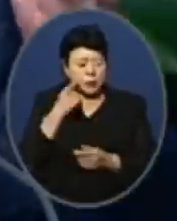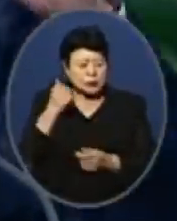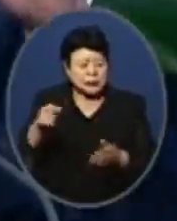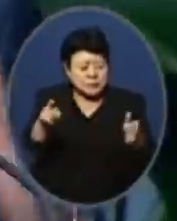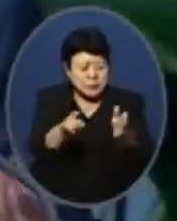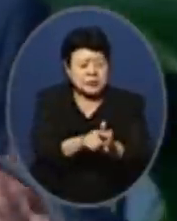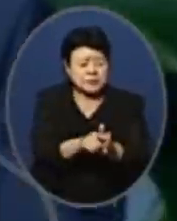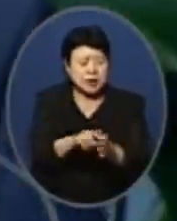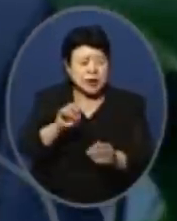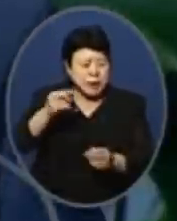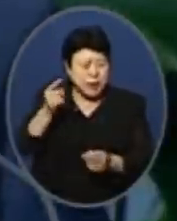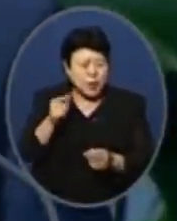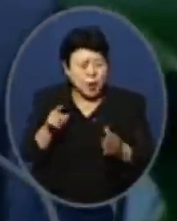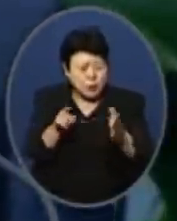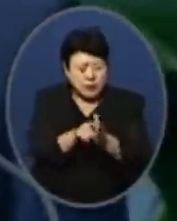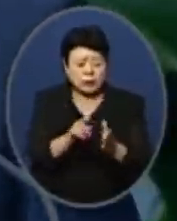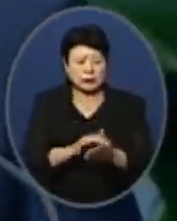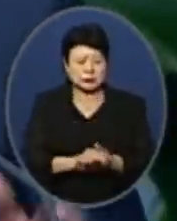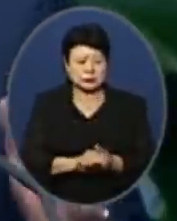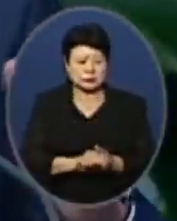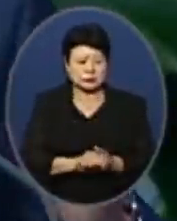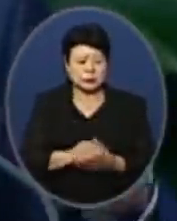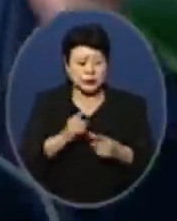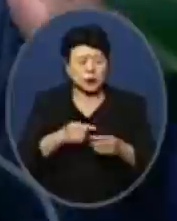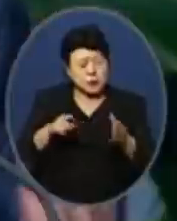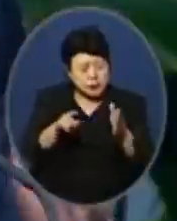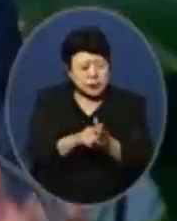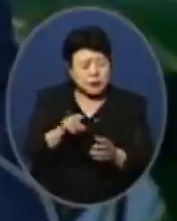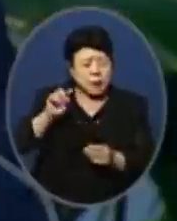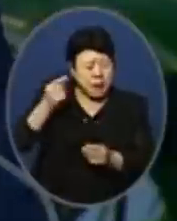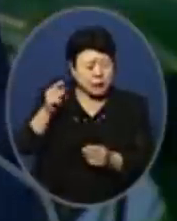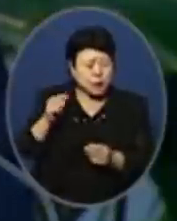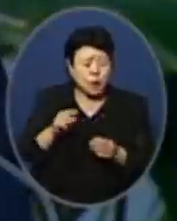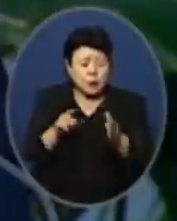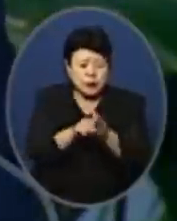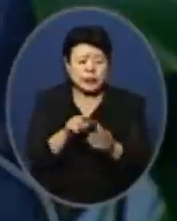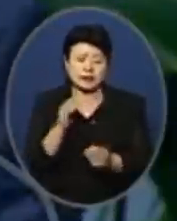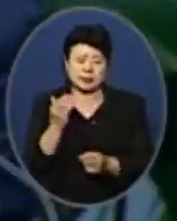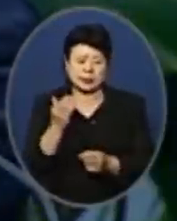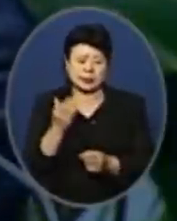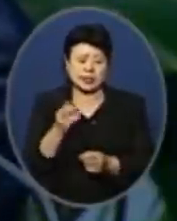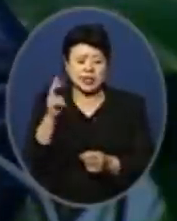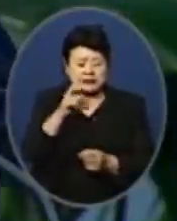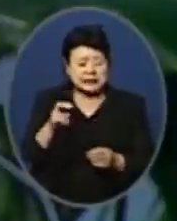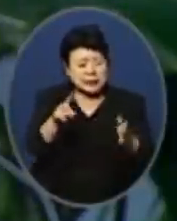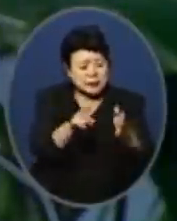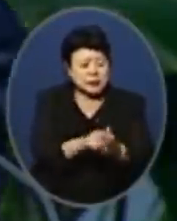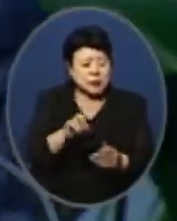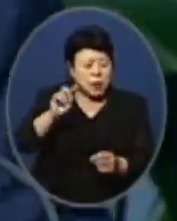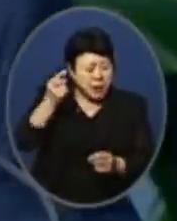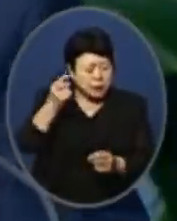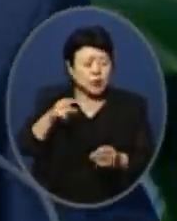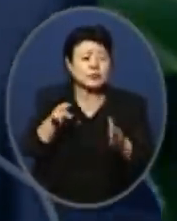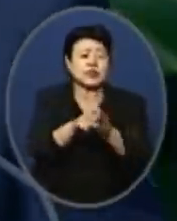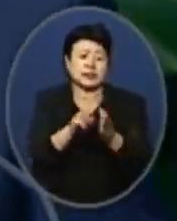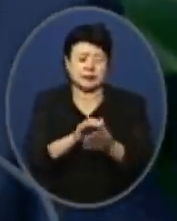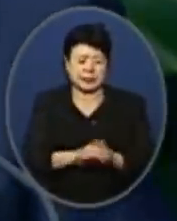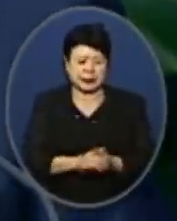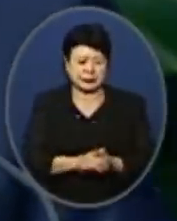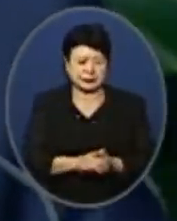목사님을 믿으려면 100% 믿으세요. 교회를 믿으려면 100% 믿으세요. 찬양대를 믿으려면 100%